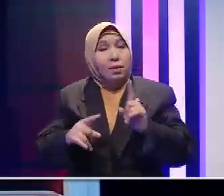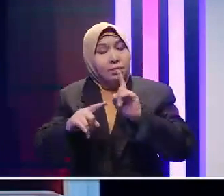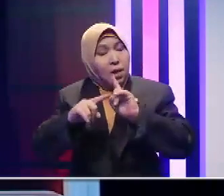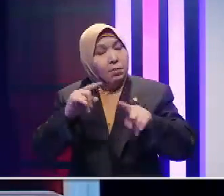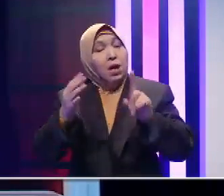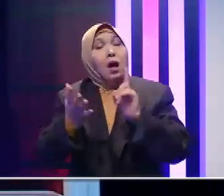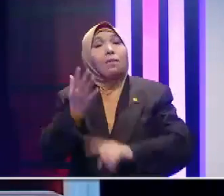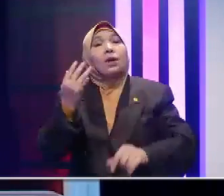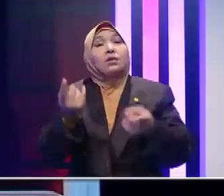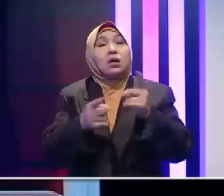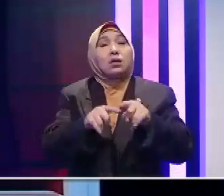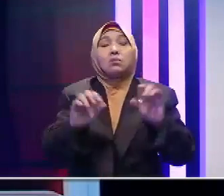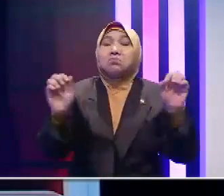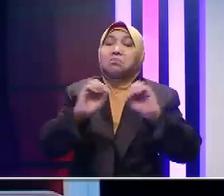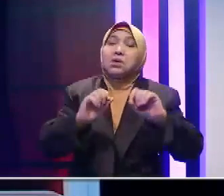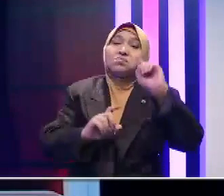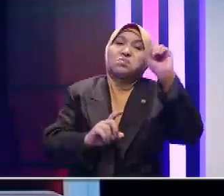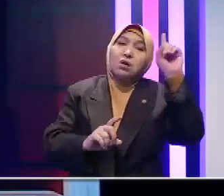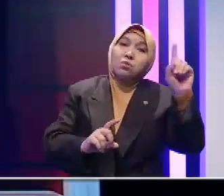jadi, tidak ada satu